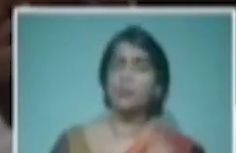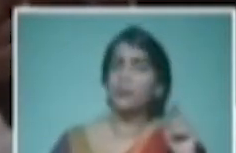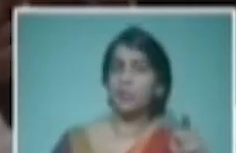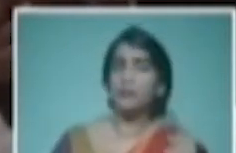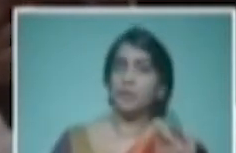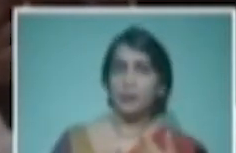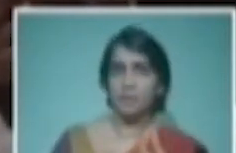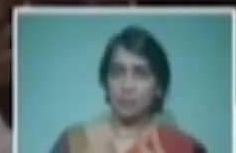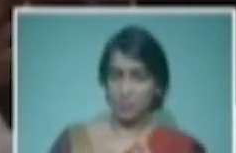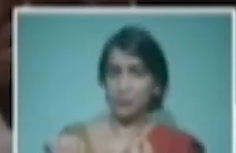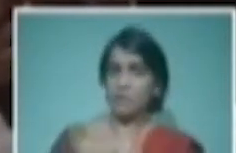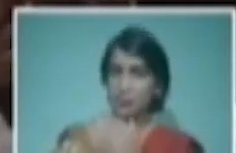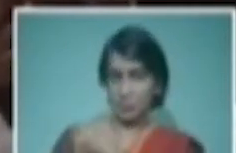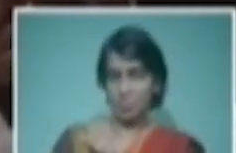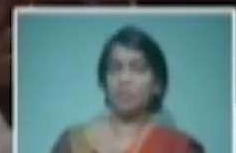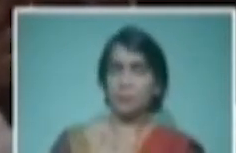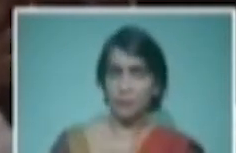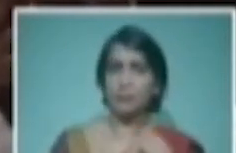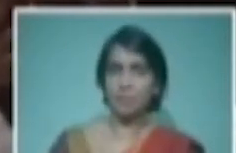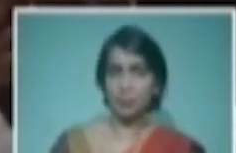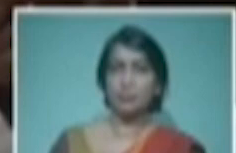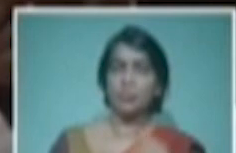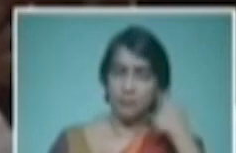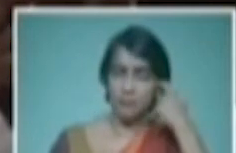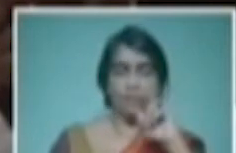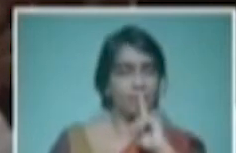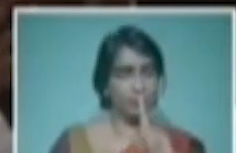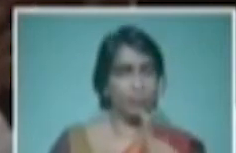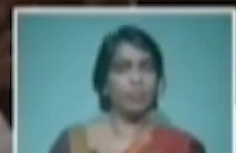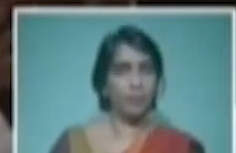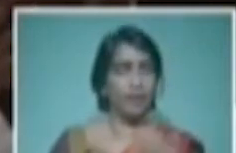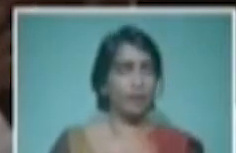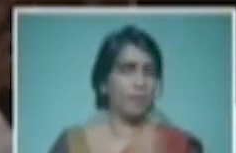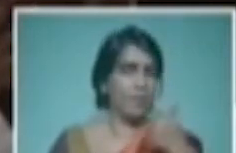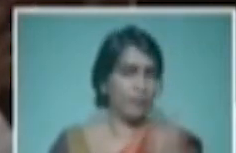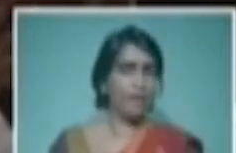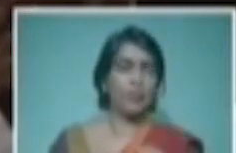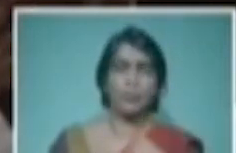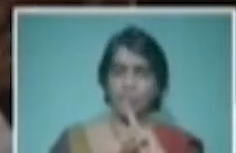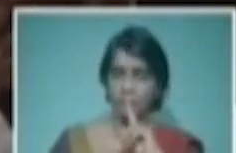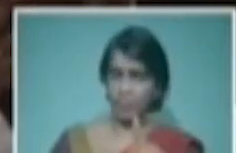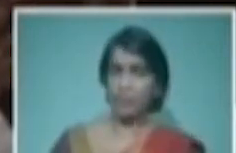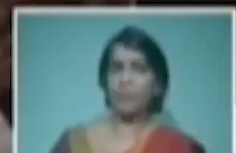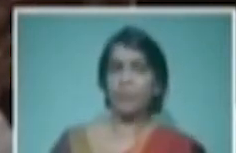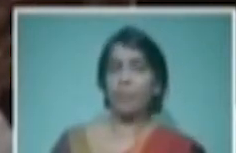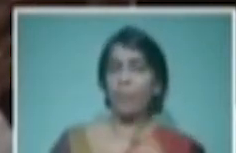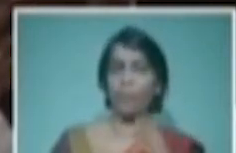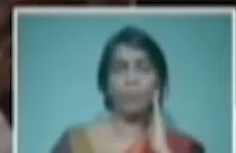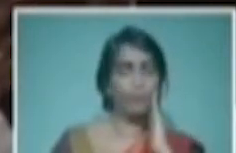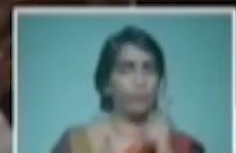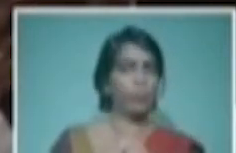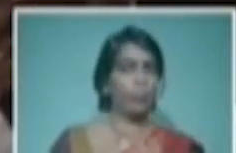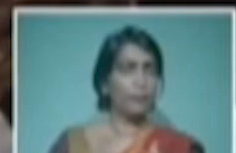සම්බන්ධයෙන් අපගේ සහයෝගය ලබා දෙනවා කියන කාරණේ මෙහිදී මම මතක් කරනවා. ඒ වගේම ඔබතුමා තව වැදගත් කාරණයක් මතු කළා. ඒ තමයි ඉංග්‍රීසි